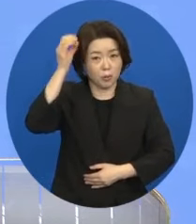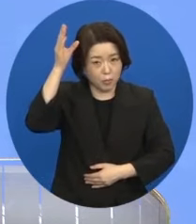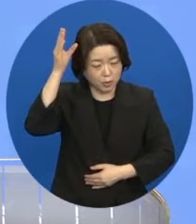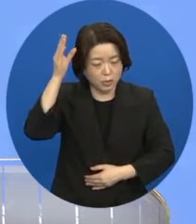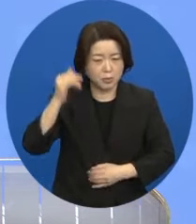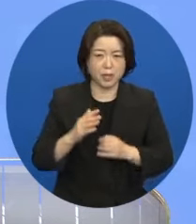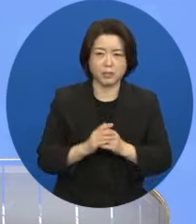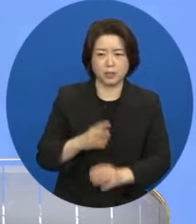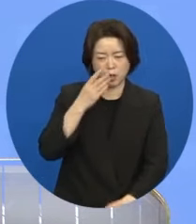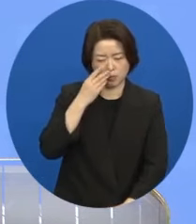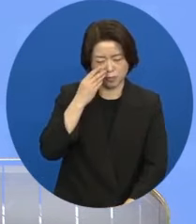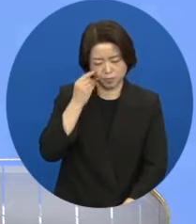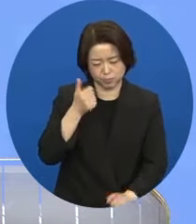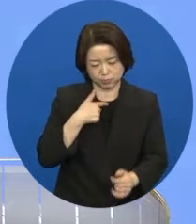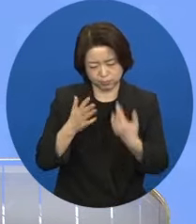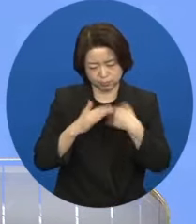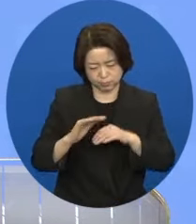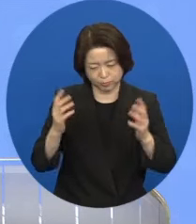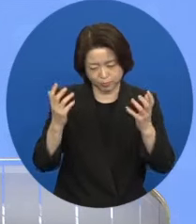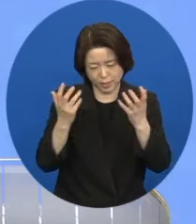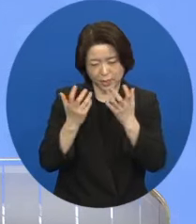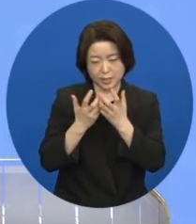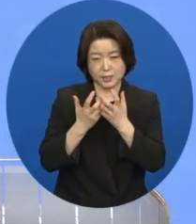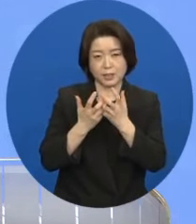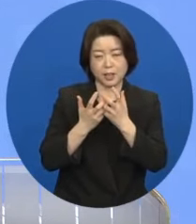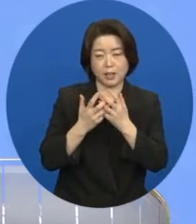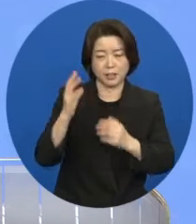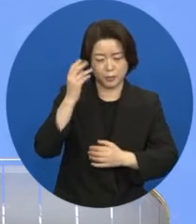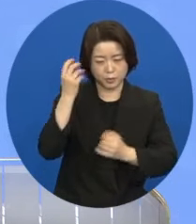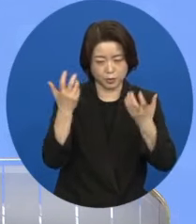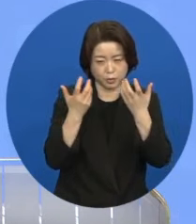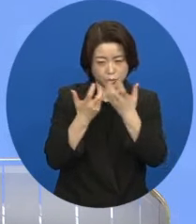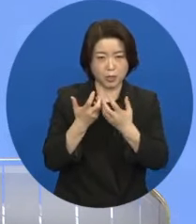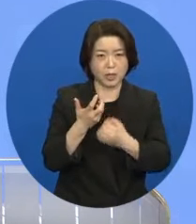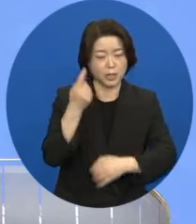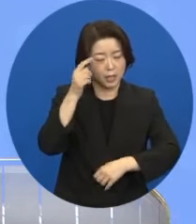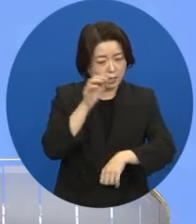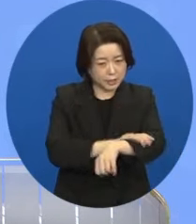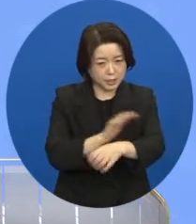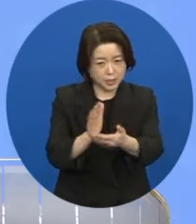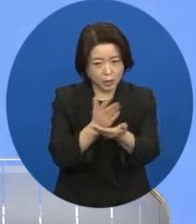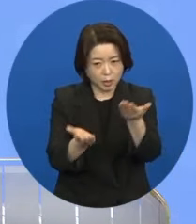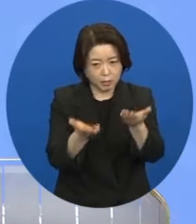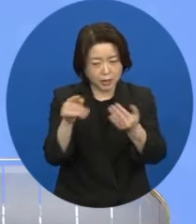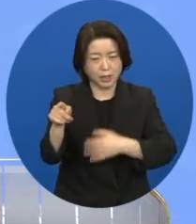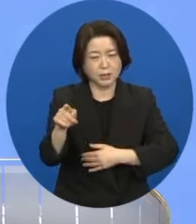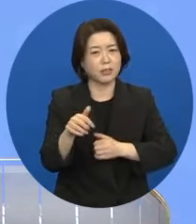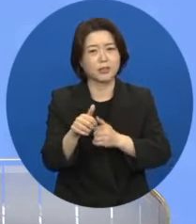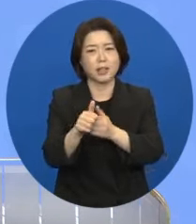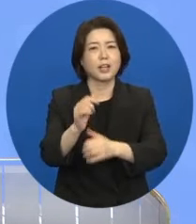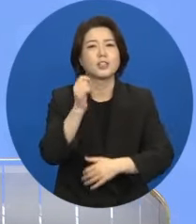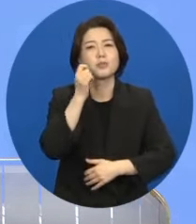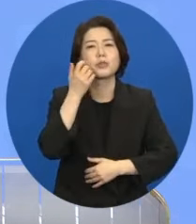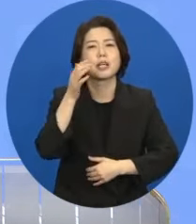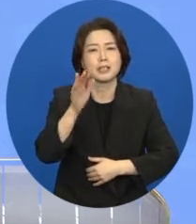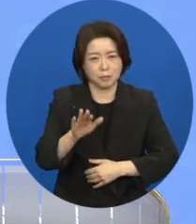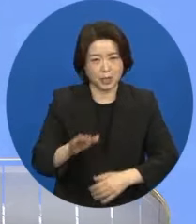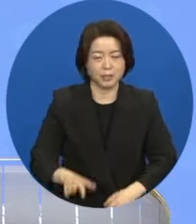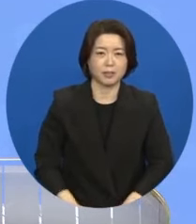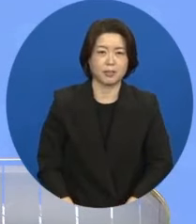원숙하고 풍부한 경험속에서 나오는 분별력과 판단력이 저는 참 부족하지만 그